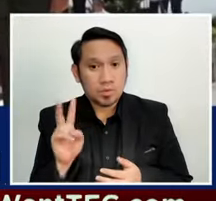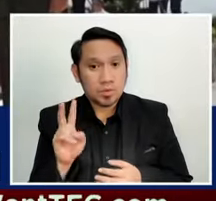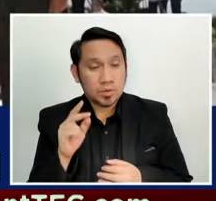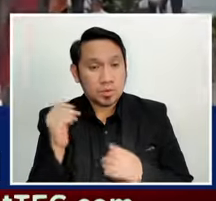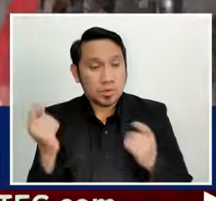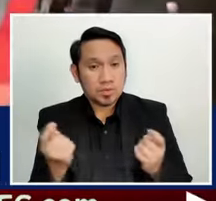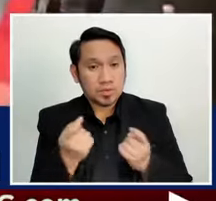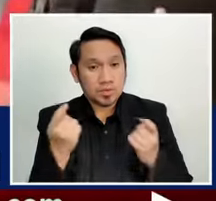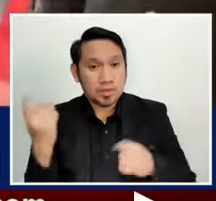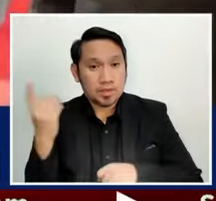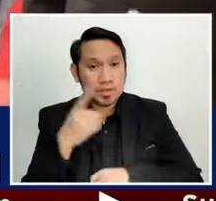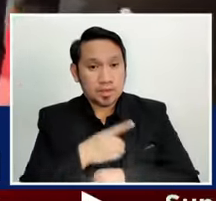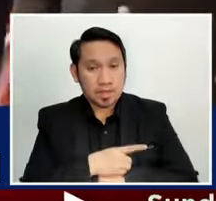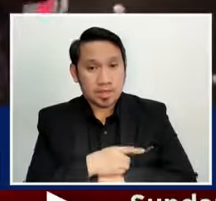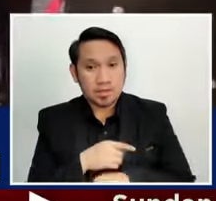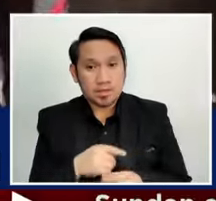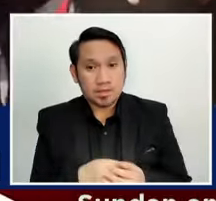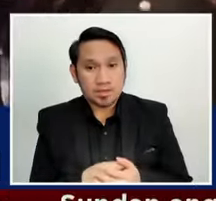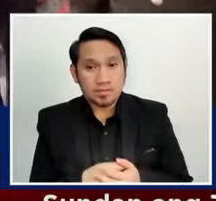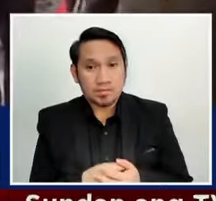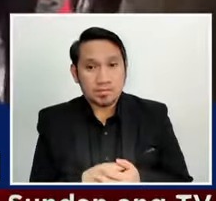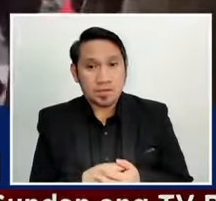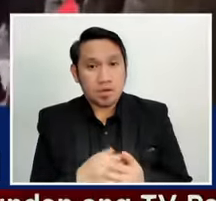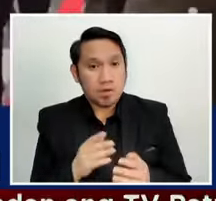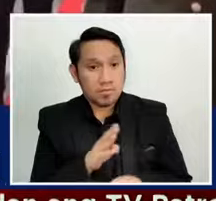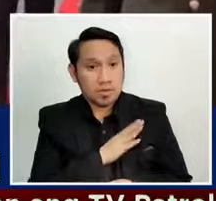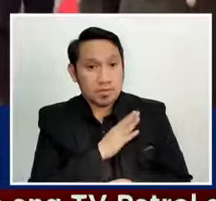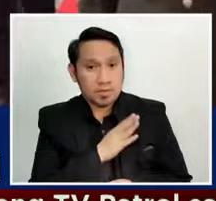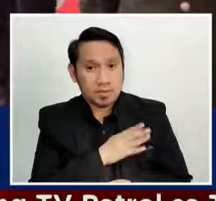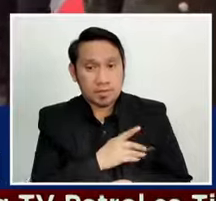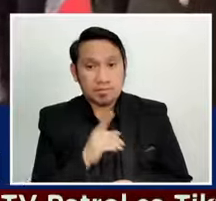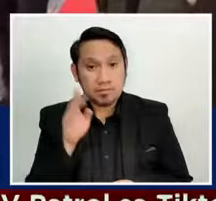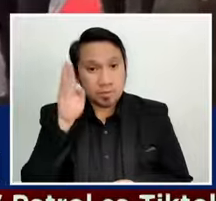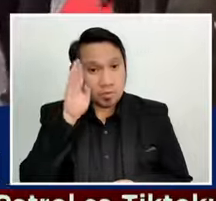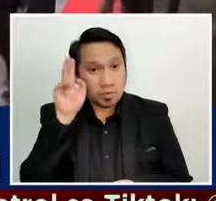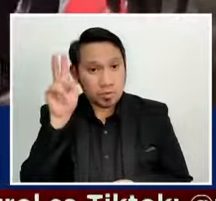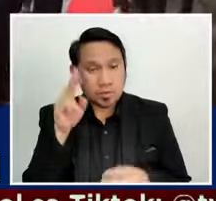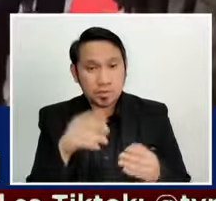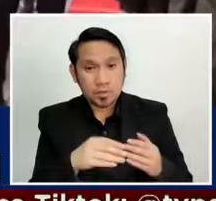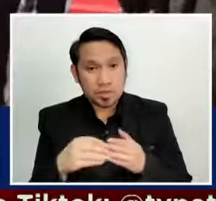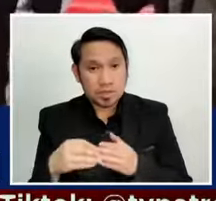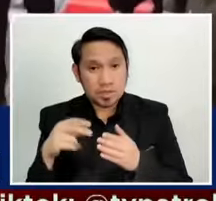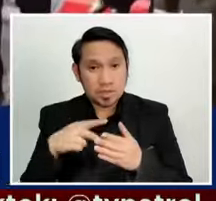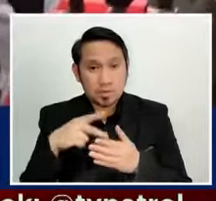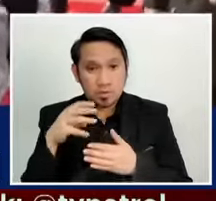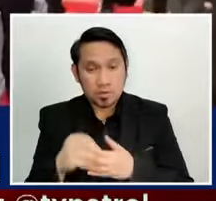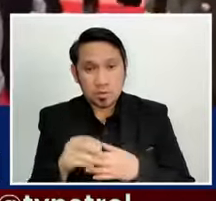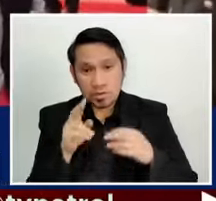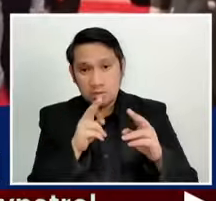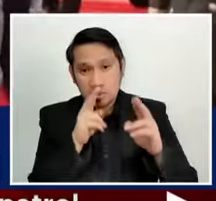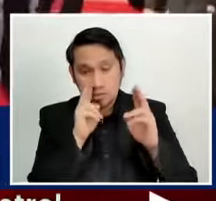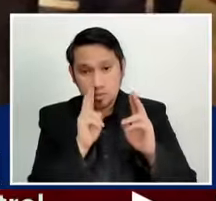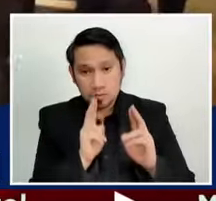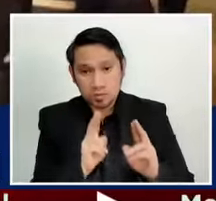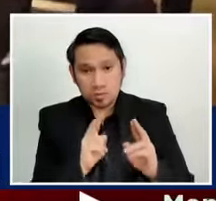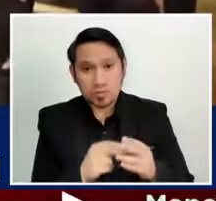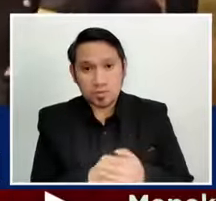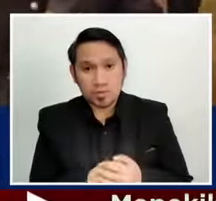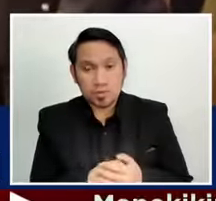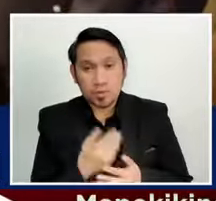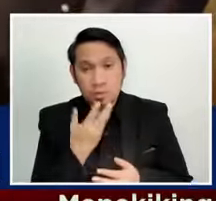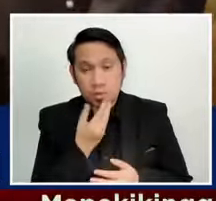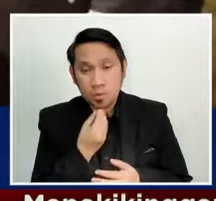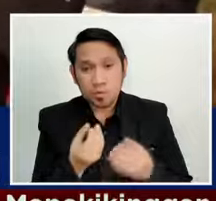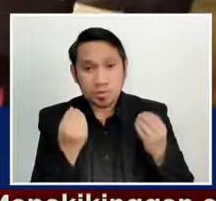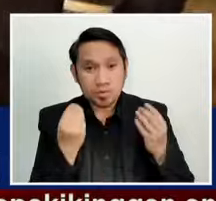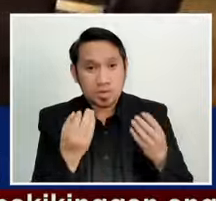ng Kagitingan. Pinangunahan ni Pangulong Ferdinand Marcos Jr. ang programa para bigyang pugay ang kabayanihan at sakripisyo ng